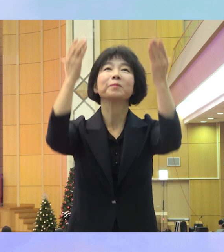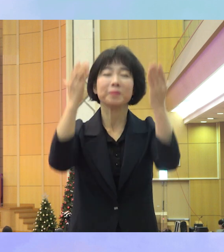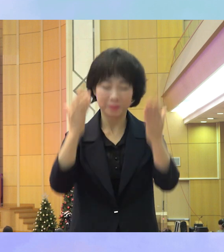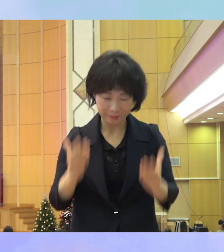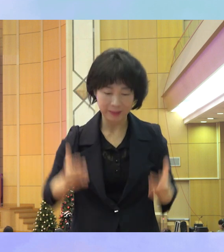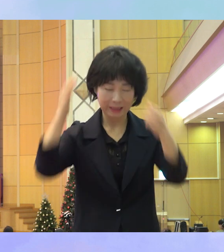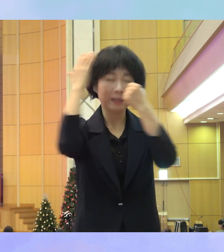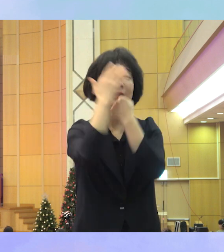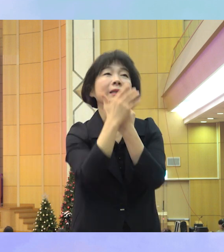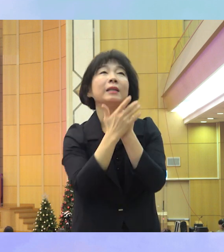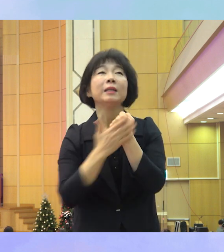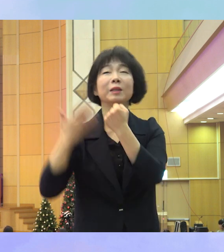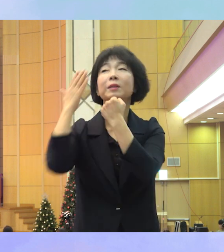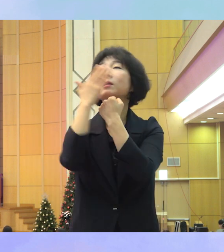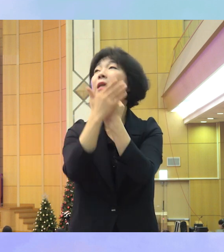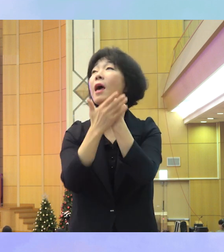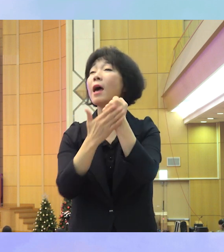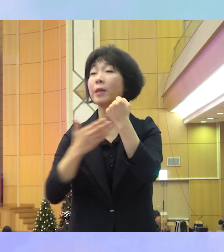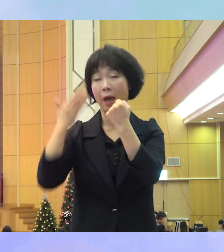하소서.